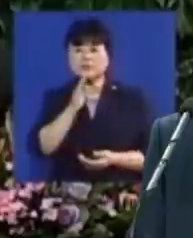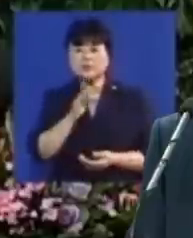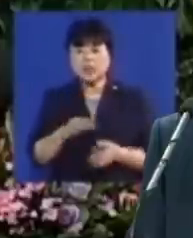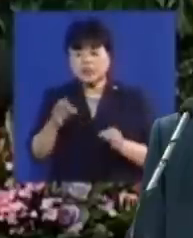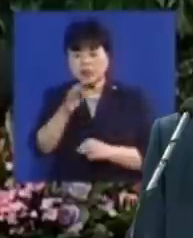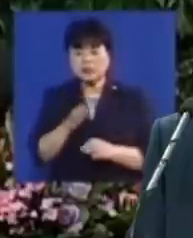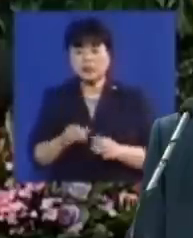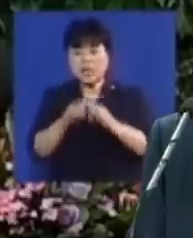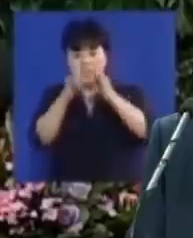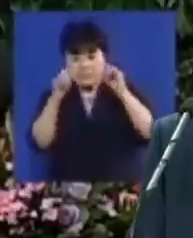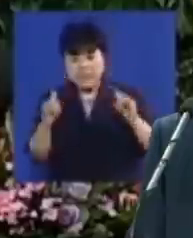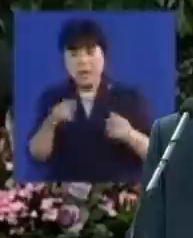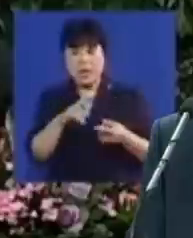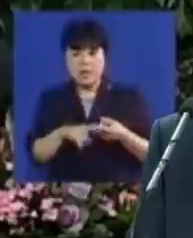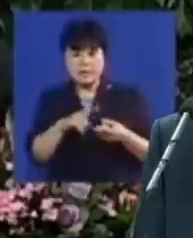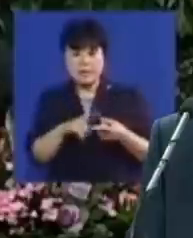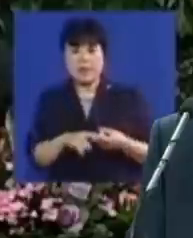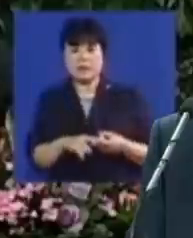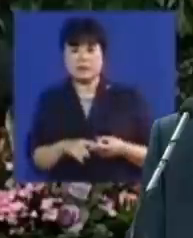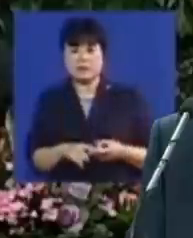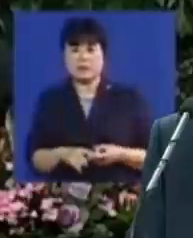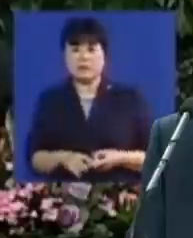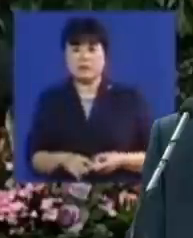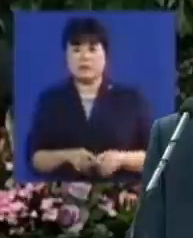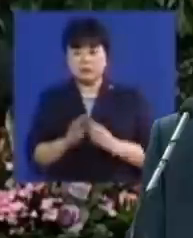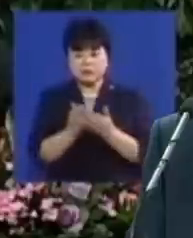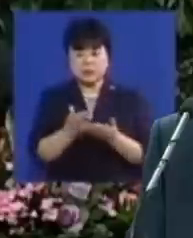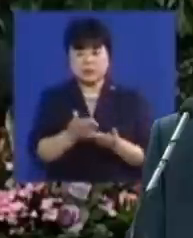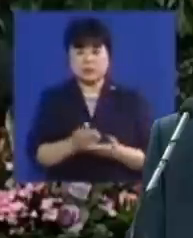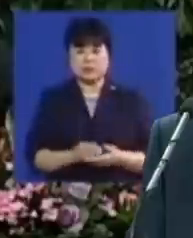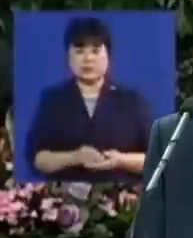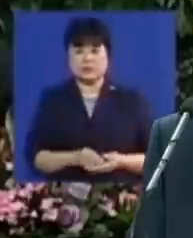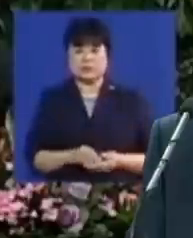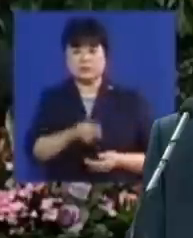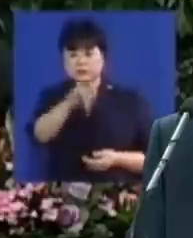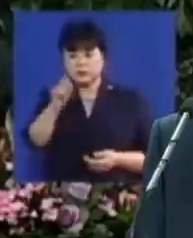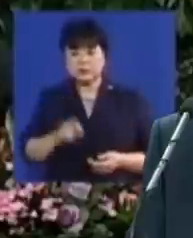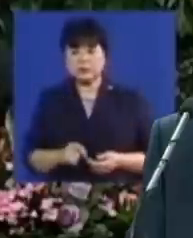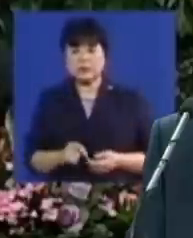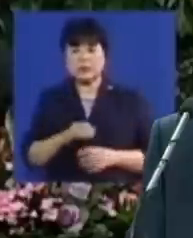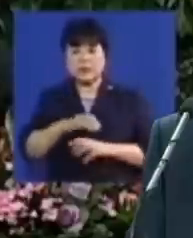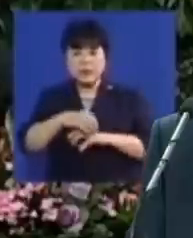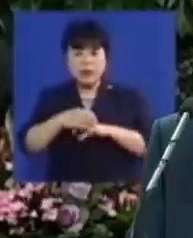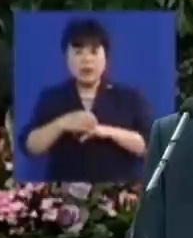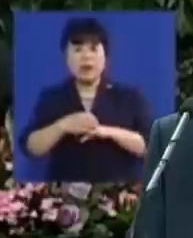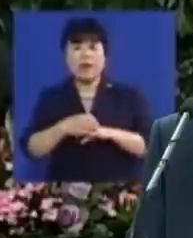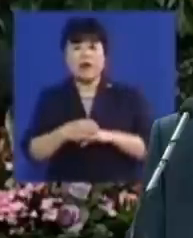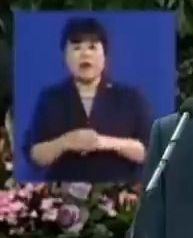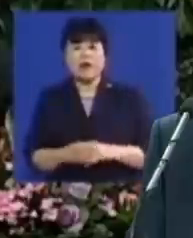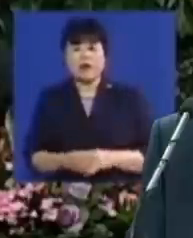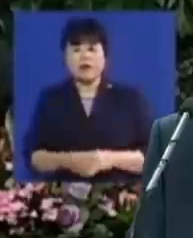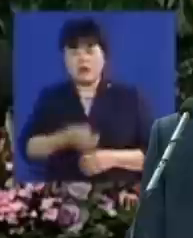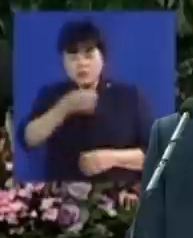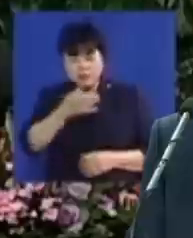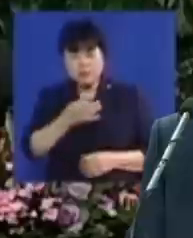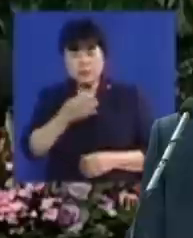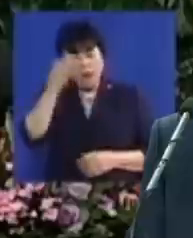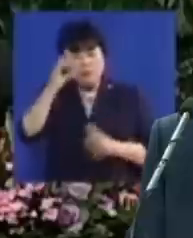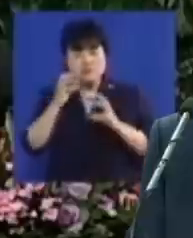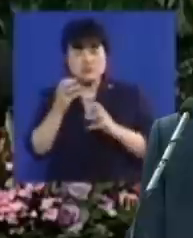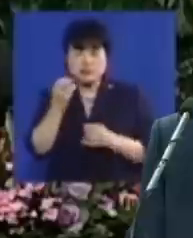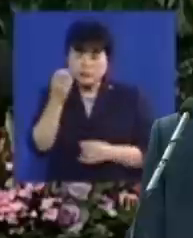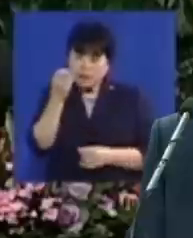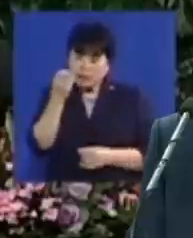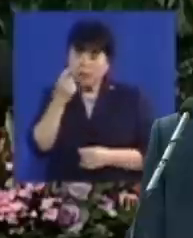경제적, 사회적, 업적에 큰 자부심을 가질 만한 나라가 이토록 많은 국민들이 힘들어하고 있는 것은 이상한